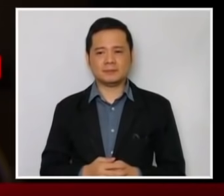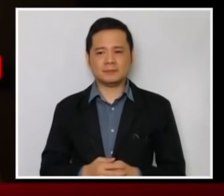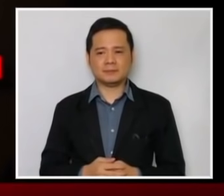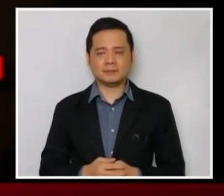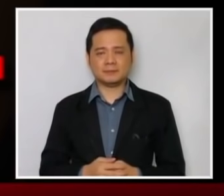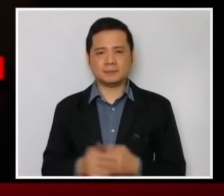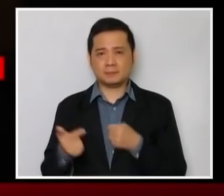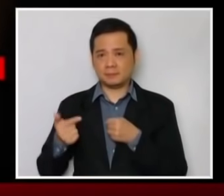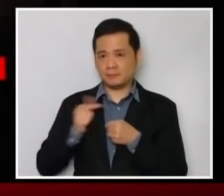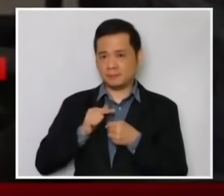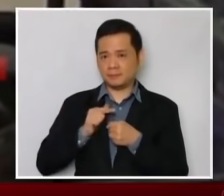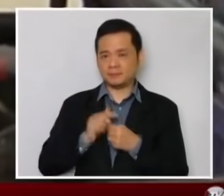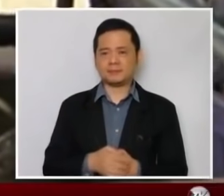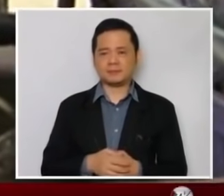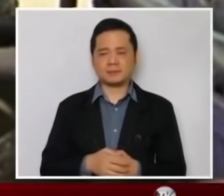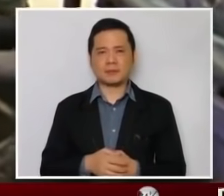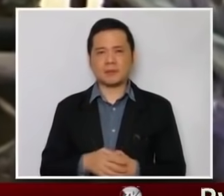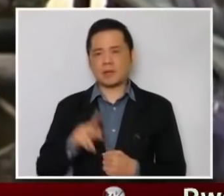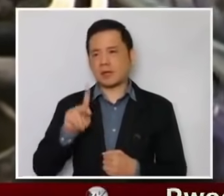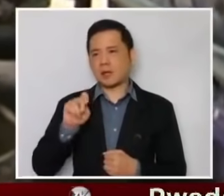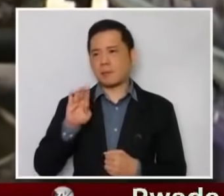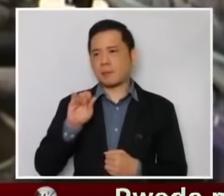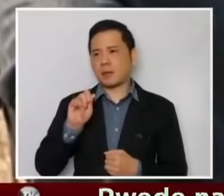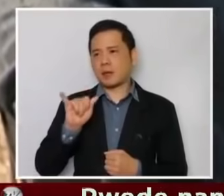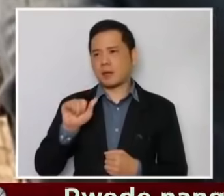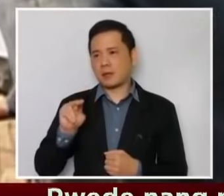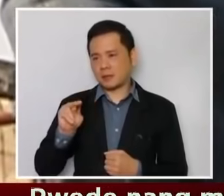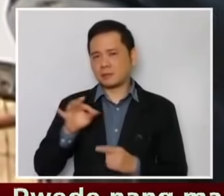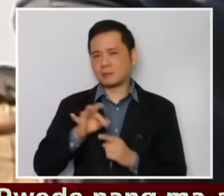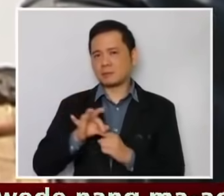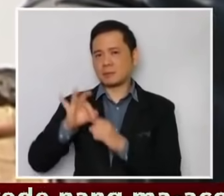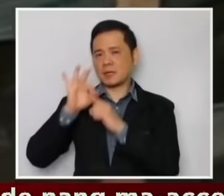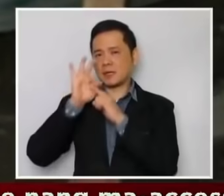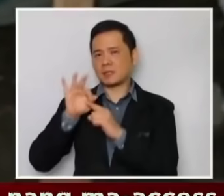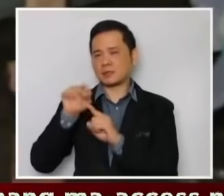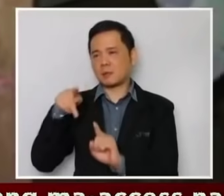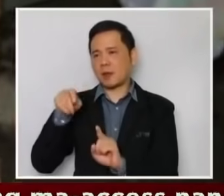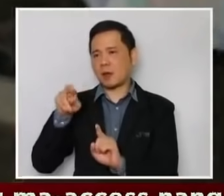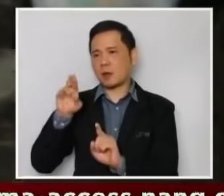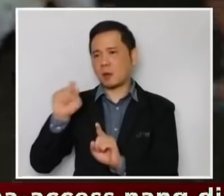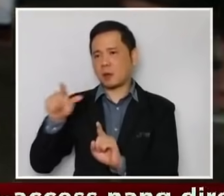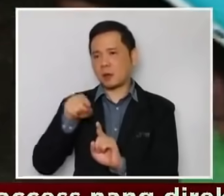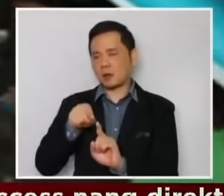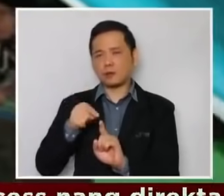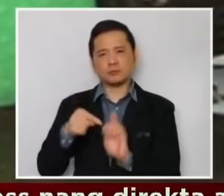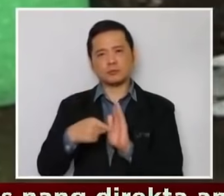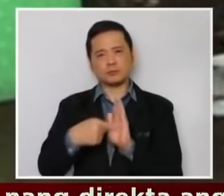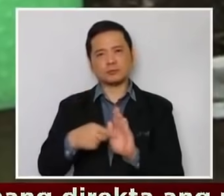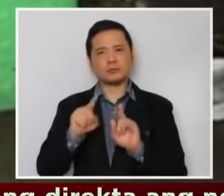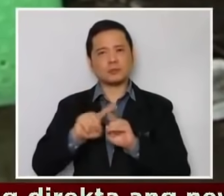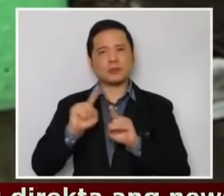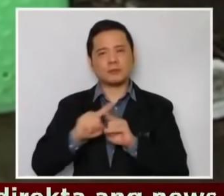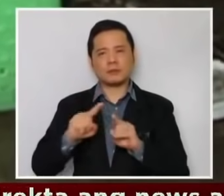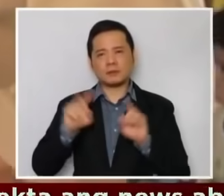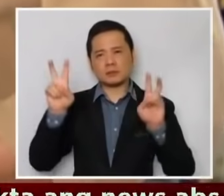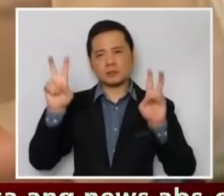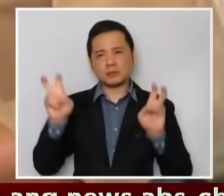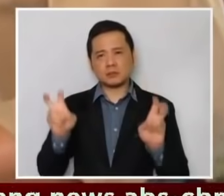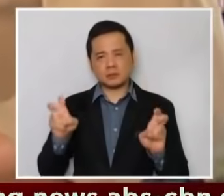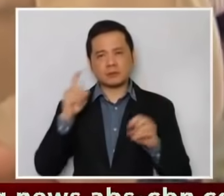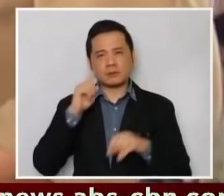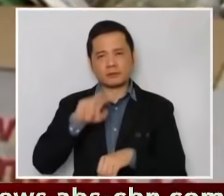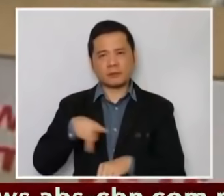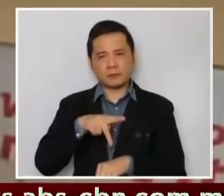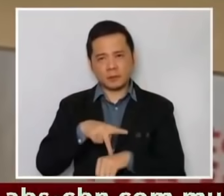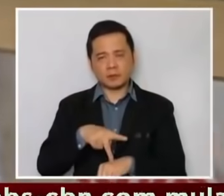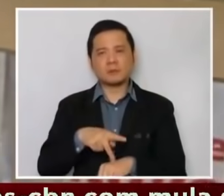Sa Kabayan Special Patrol, mas malalim na siniyasan ni Kabayan ang mga isyong pambansa at naghatid ng serbisyo